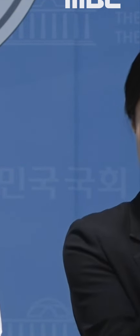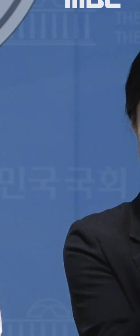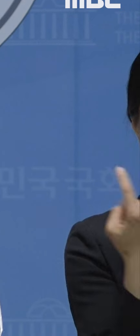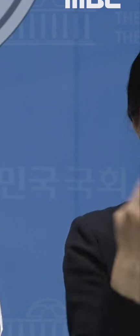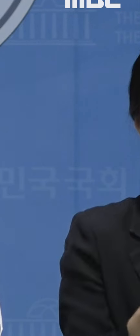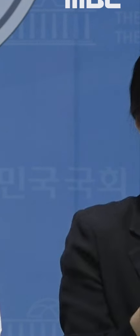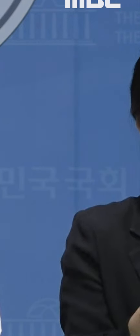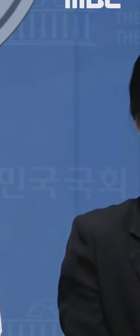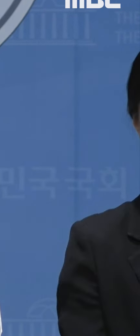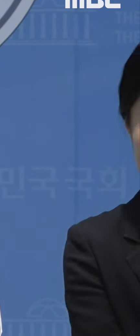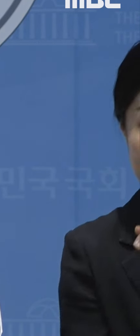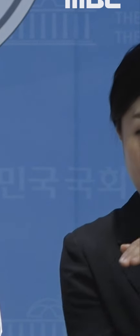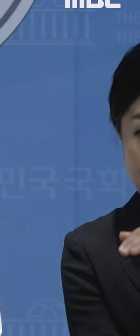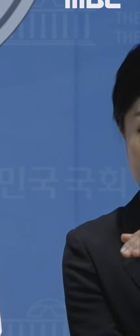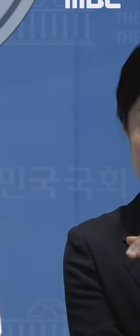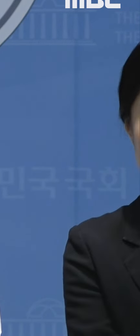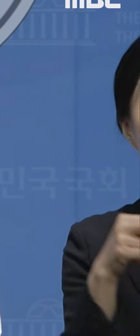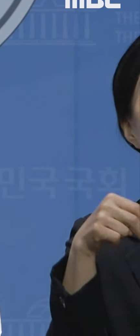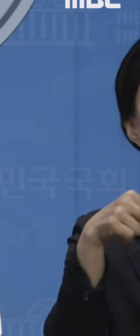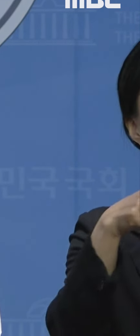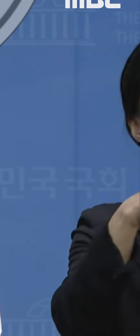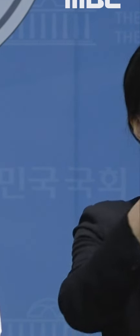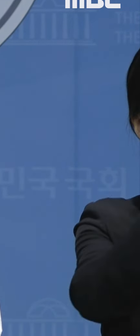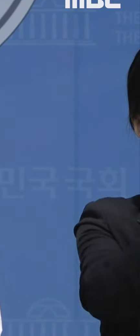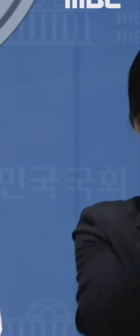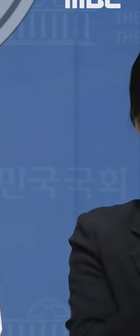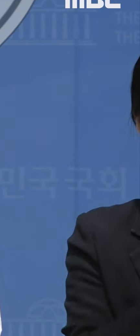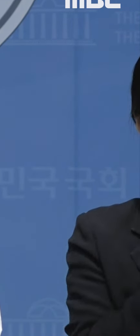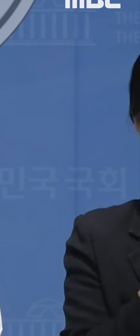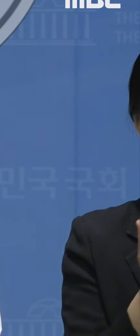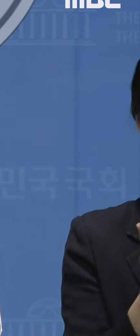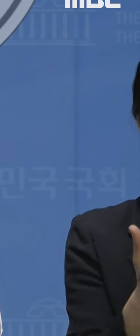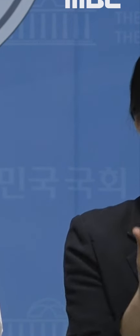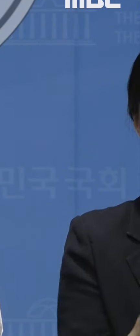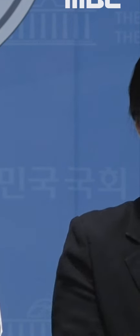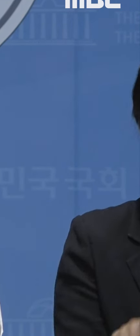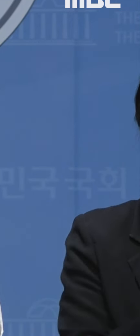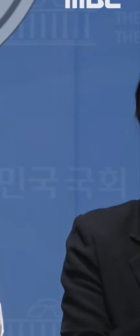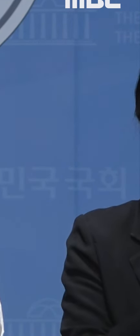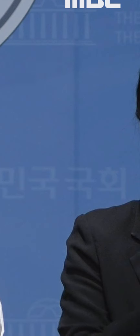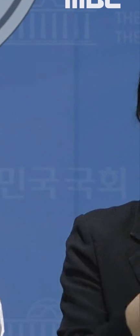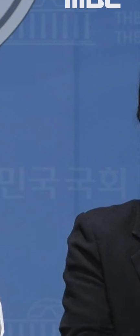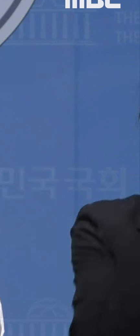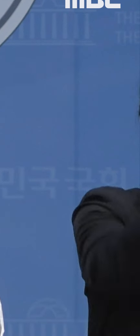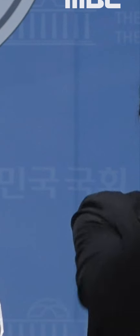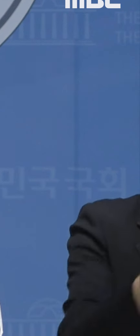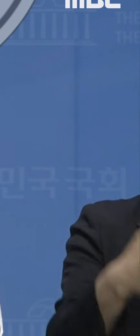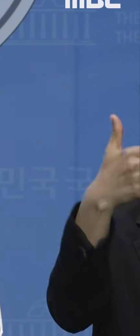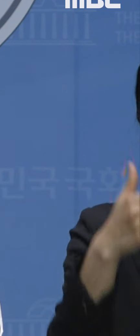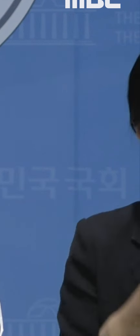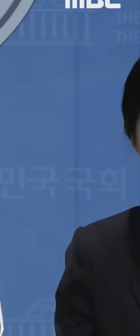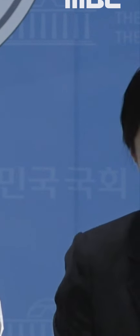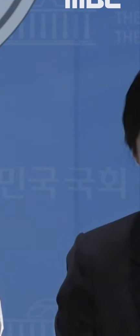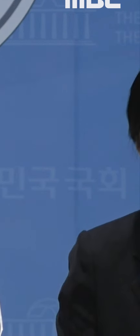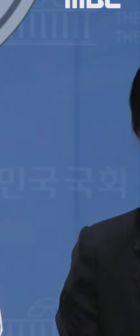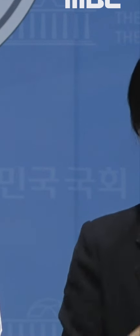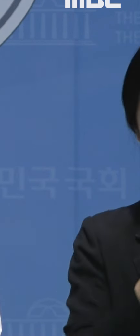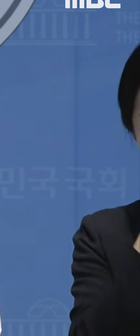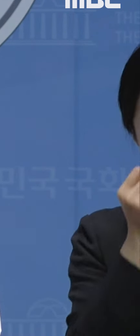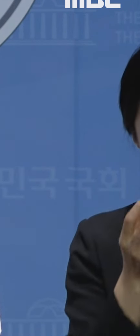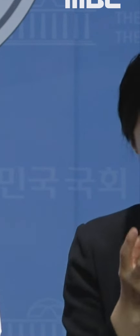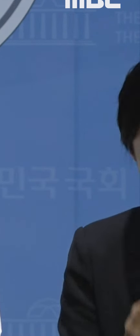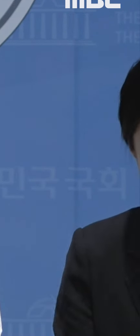출몰 자살예방을 위해 난간을 높이는 등 조치를 했지만 현장에 와보니 아직 미흡한 점이 많다